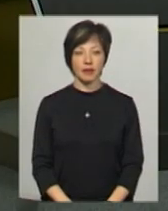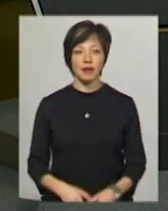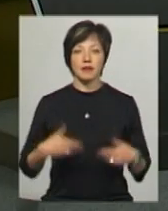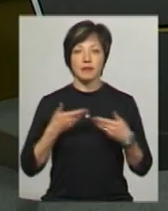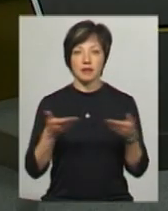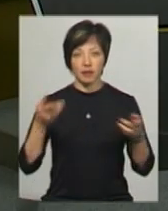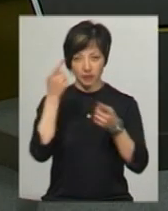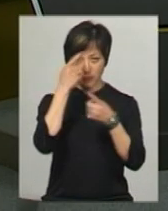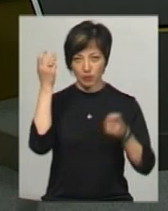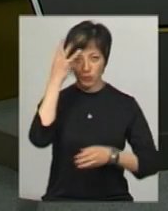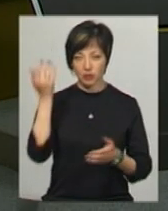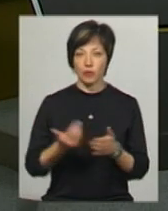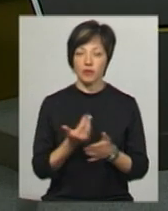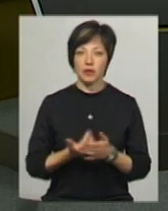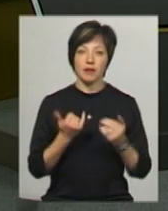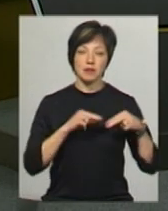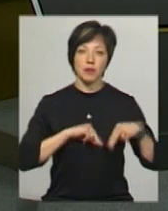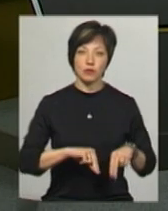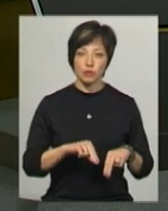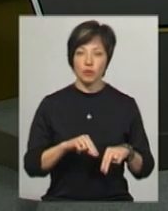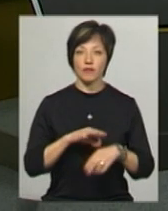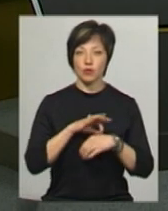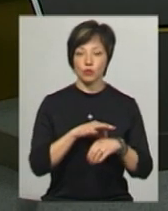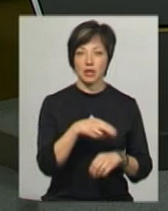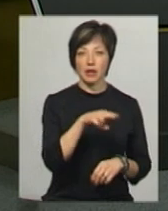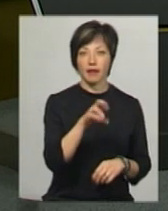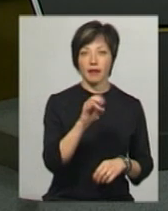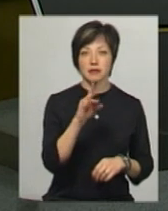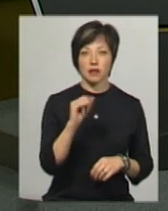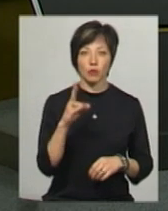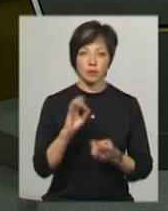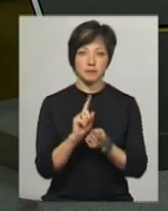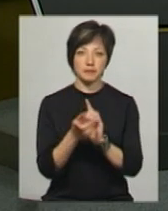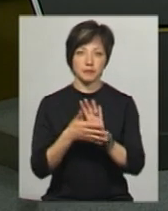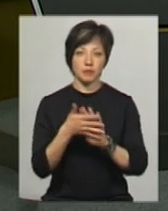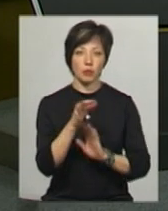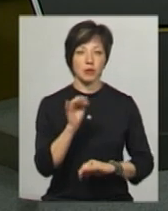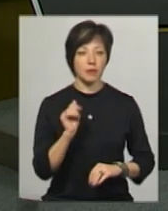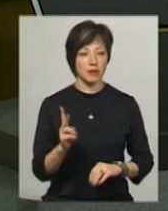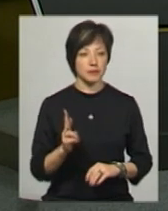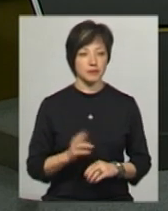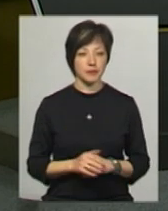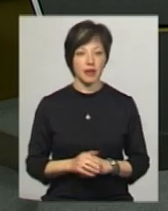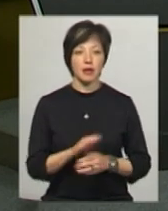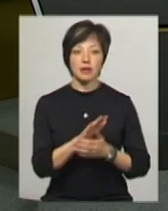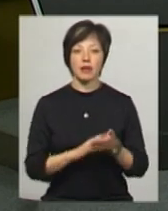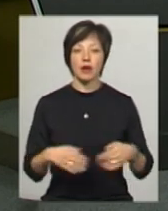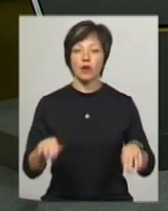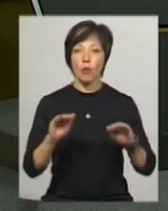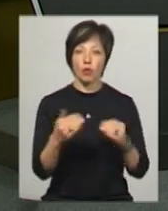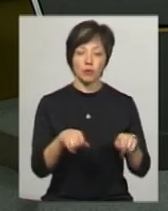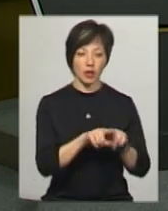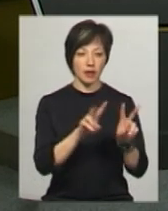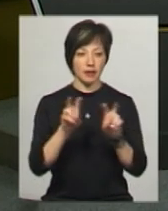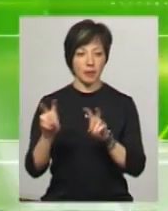Вітаю в ефірі Поділля Центр. Випуск новин. У студії для вас працюють ведуча Дарина Денисенко, переклад на жестову мову Ольга Рибак. Далі коротко про такі